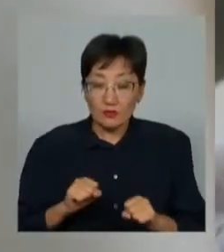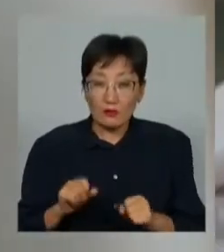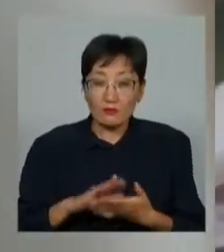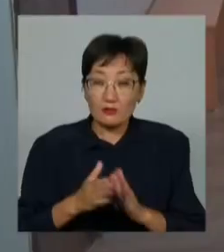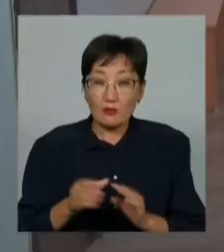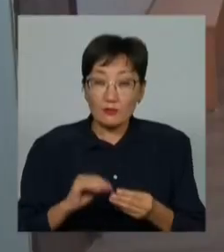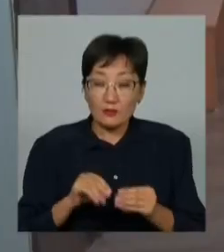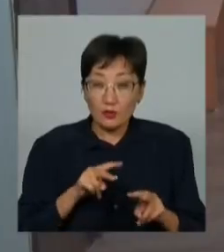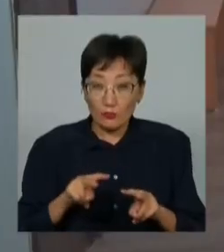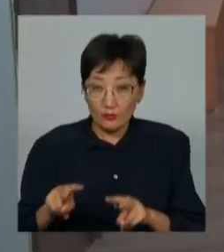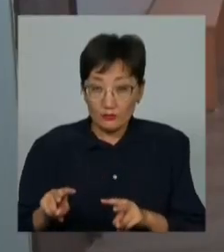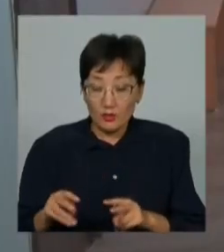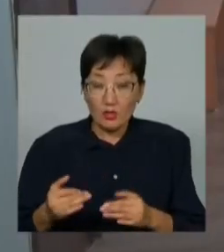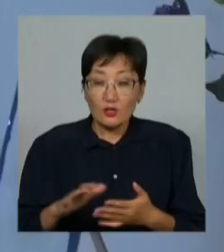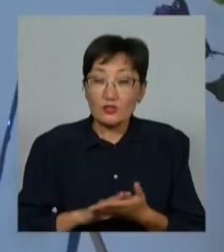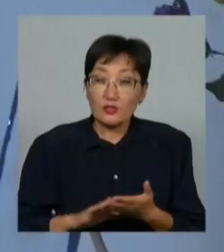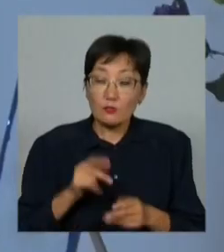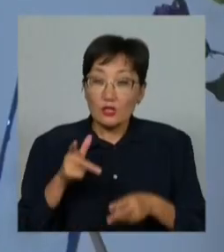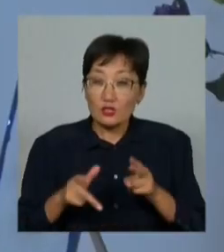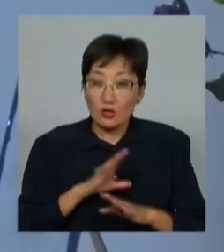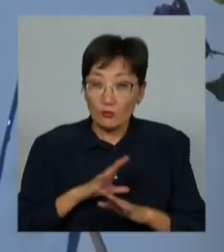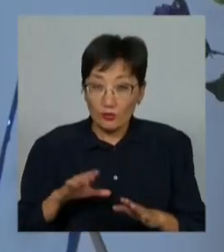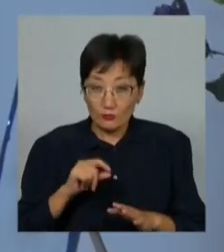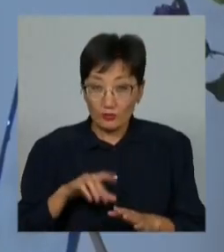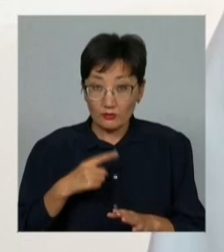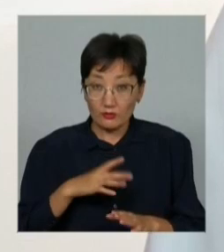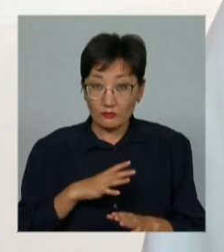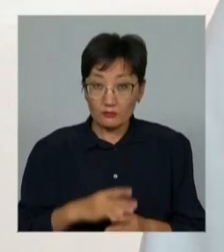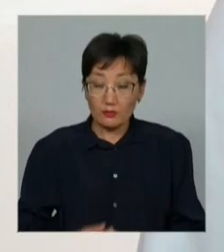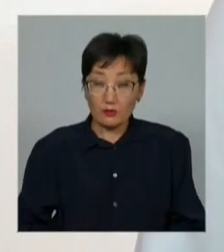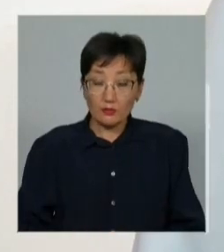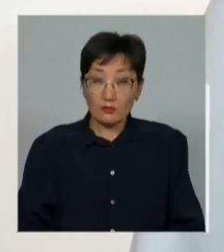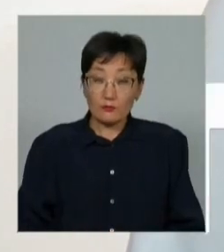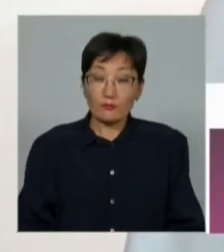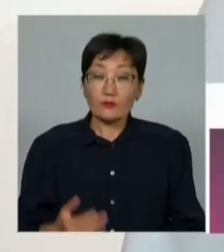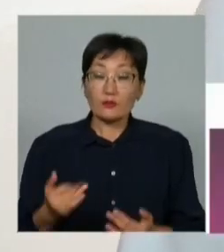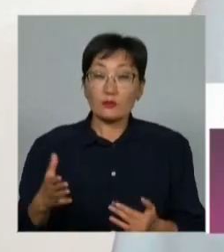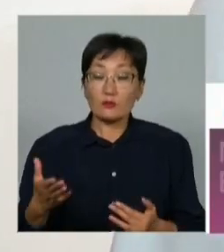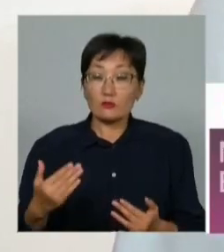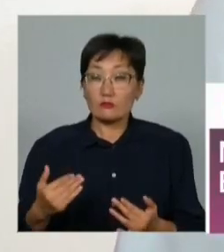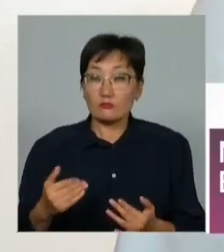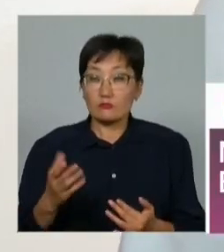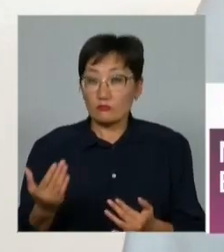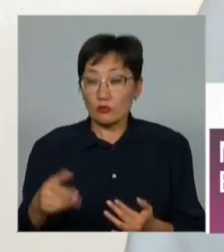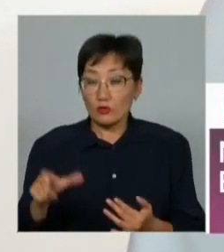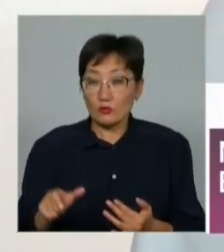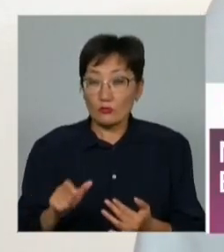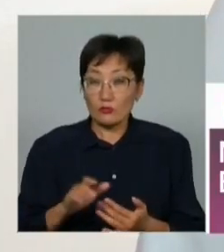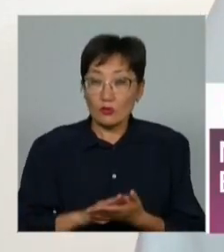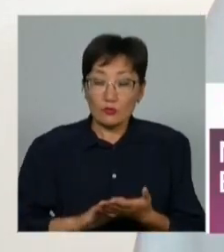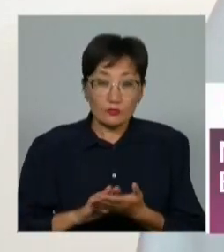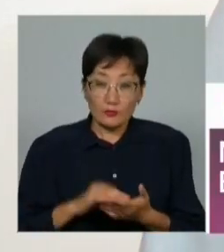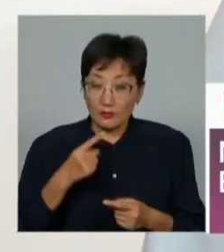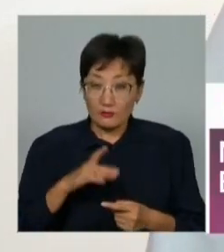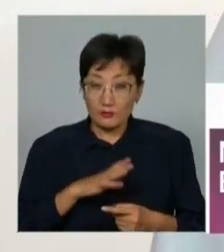бақылауда дейді. Осы уақытқа дейін ешқандай шағым түспегенін жеткізді. Сол кезде ол кісі маған ондай жаңағы нәрселерді айтқан